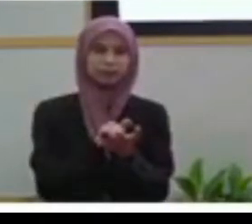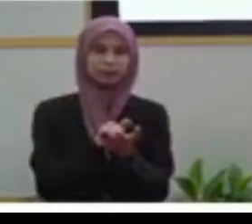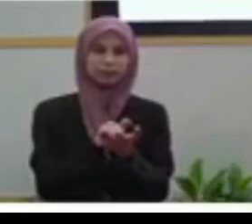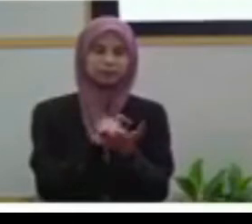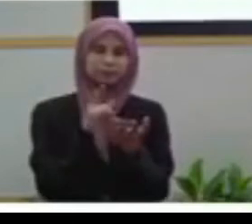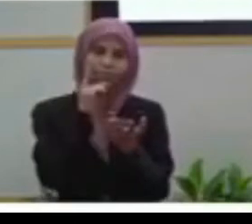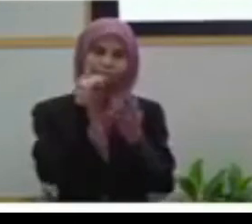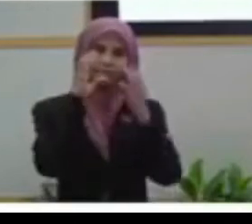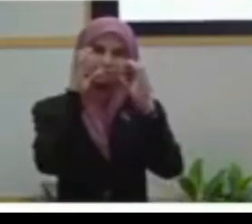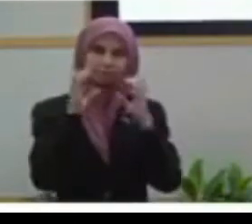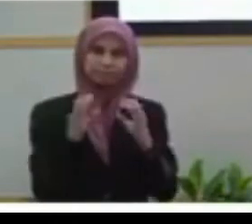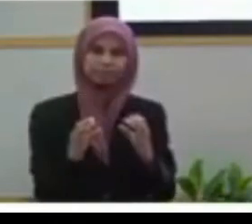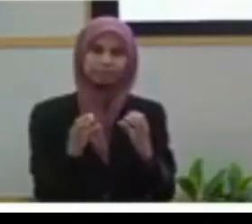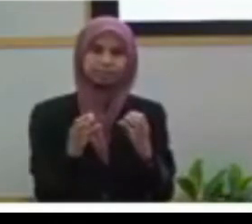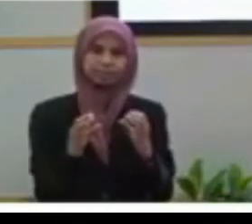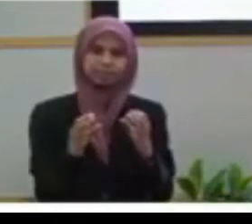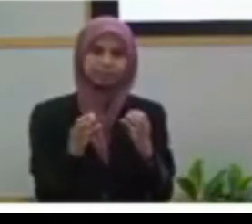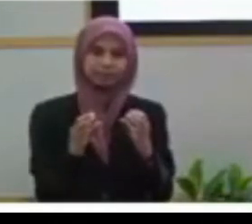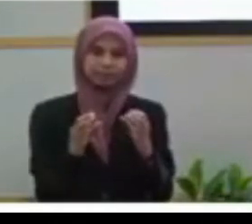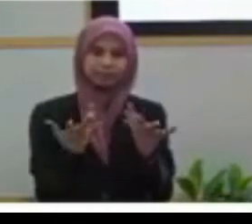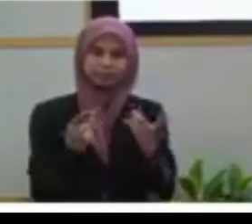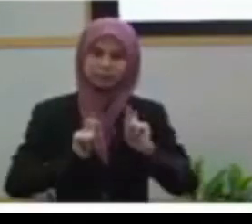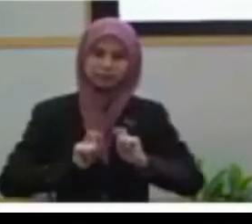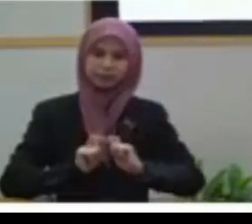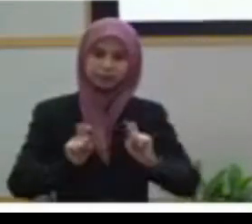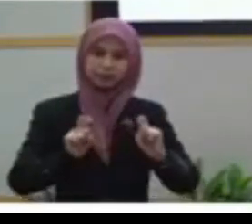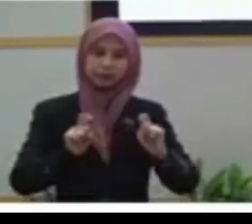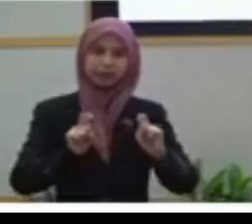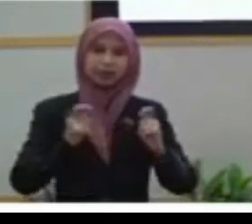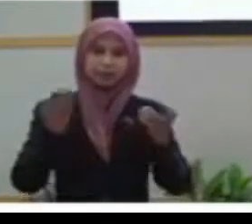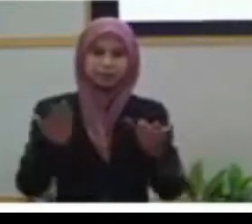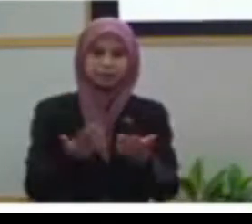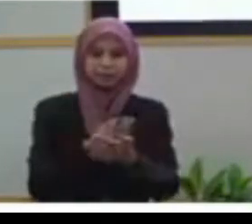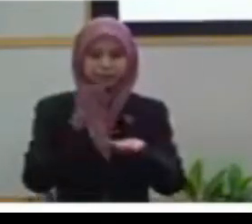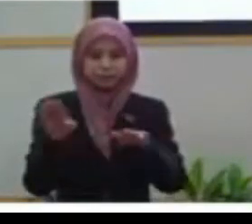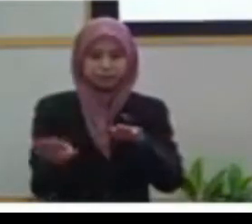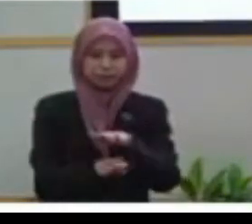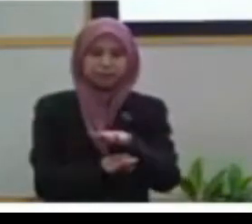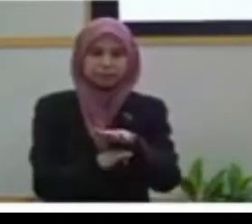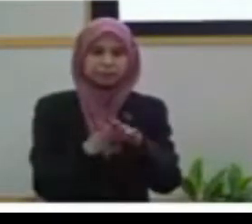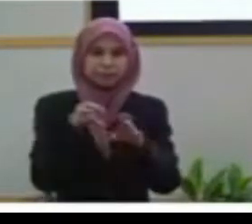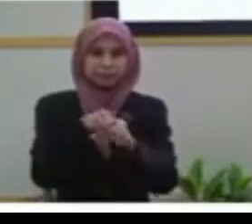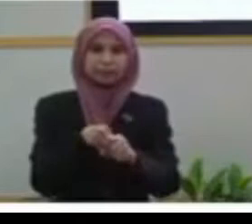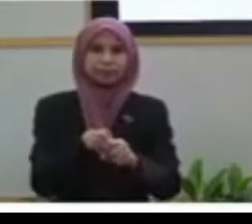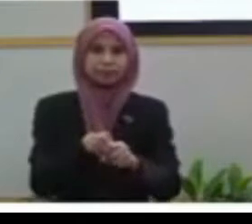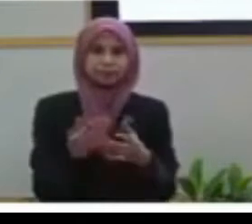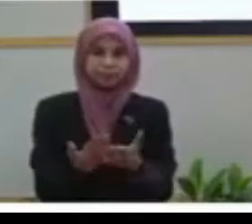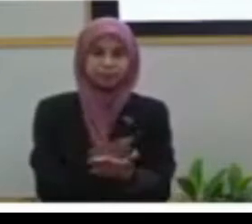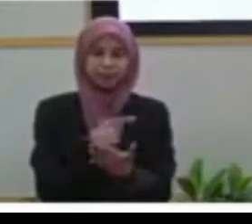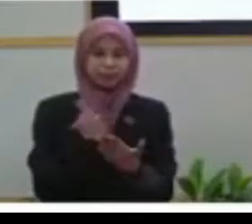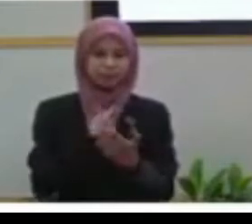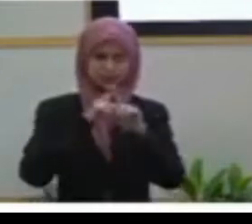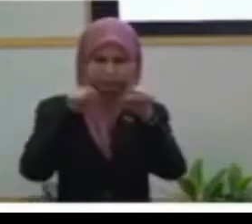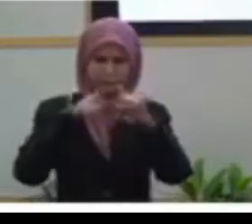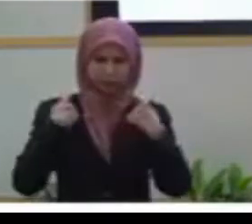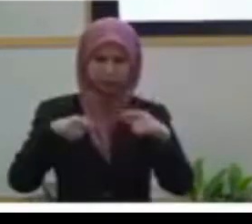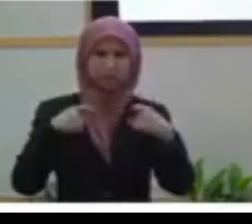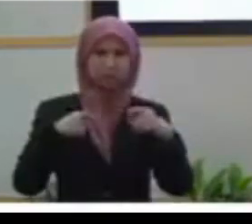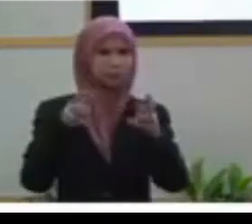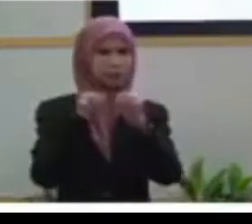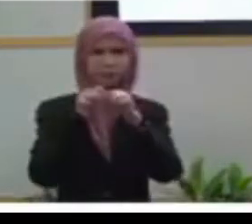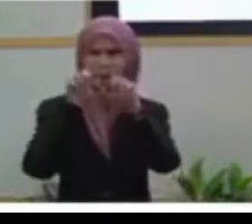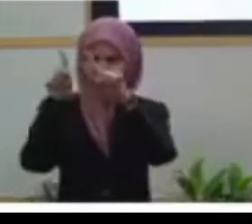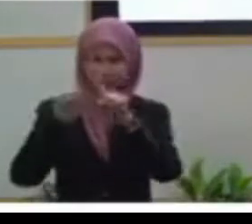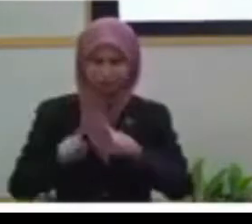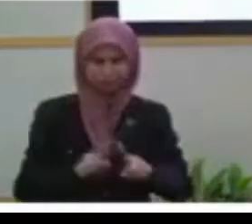merupakan salah satu tindakan yang diambil di bawah behavioral insight. Kita cuba berbagai-bagai cara. Kita